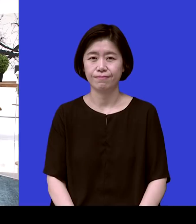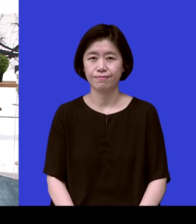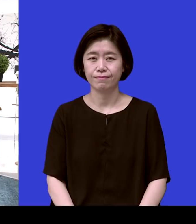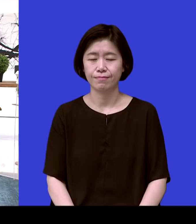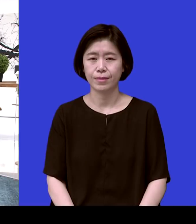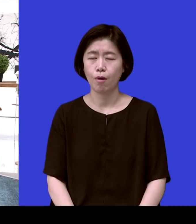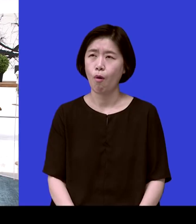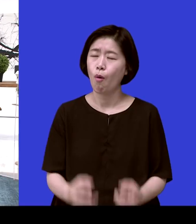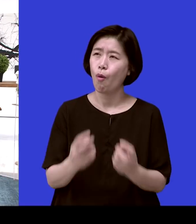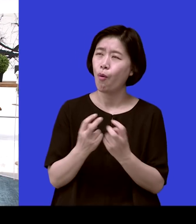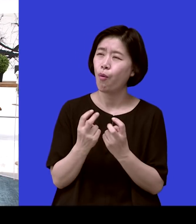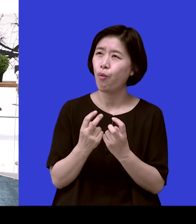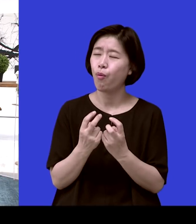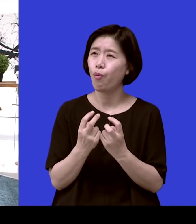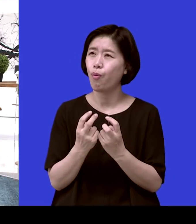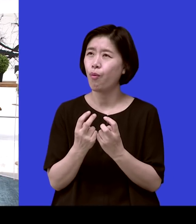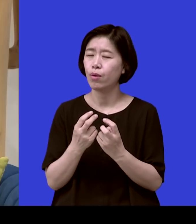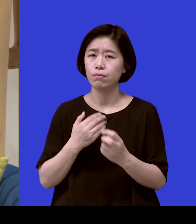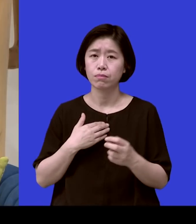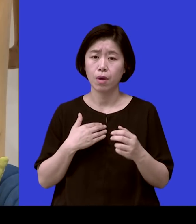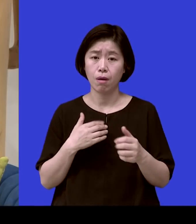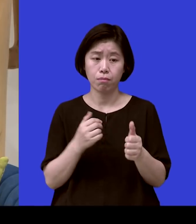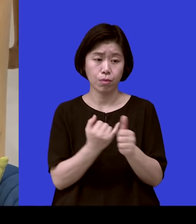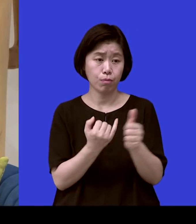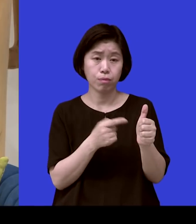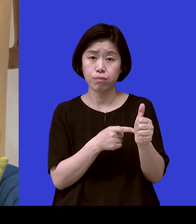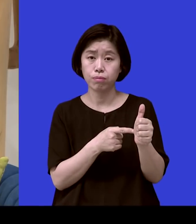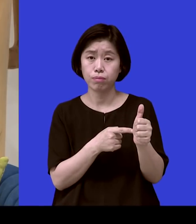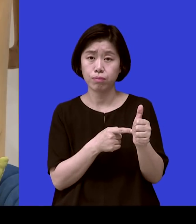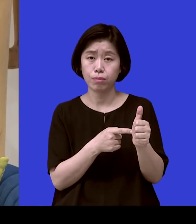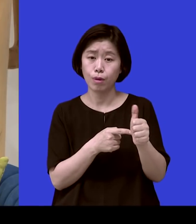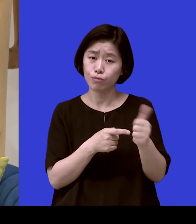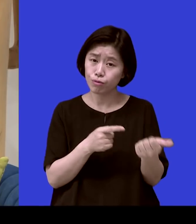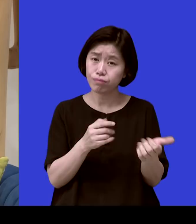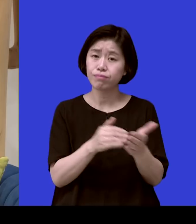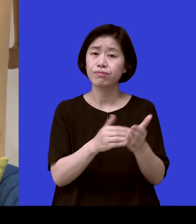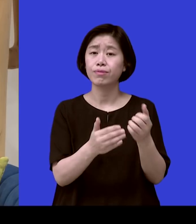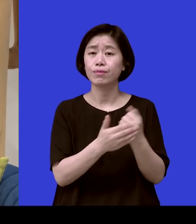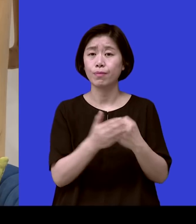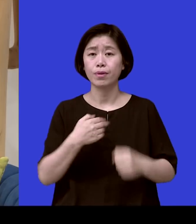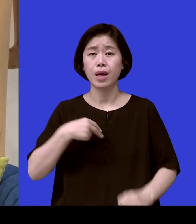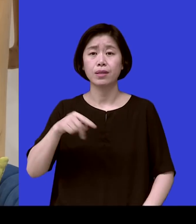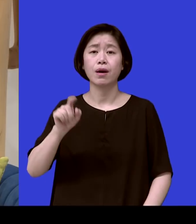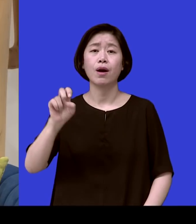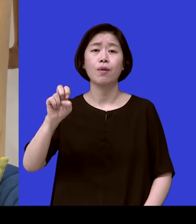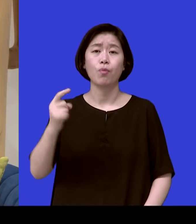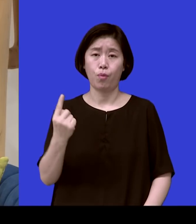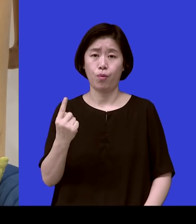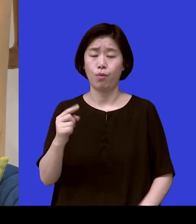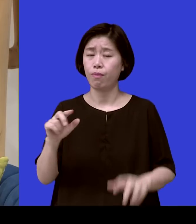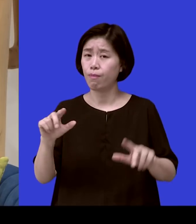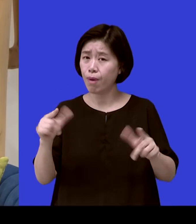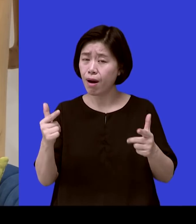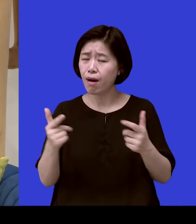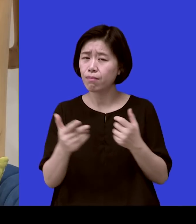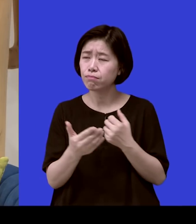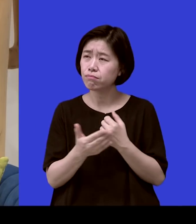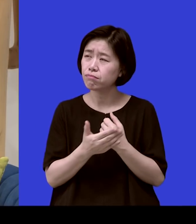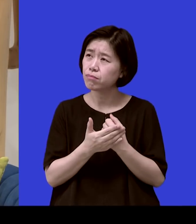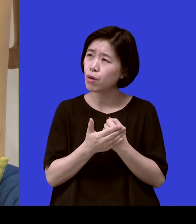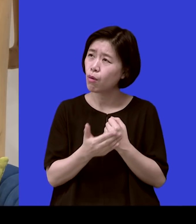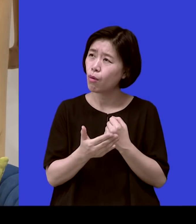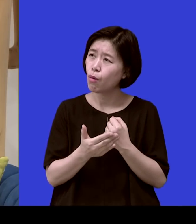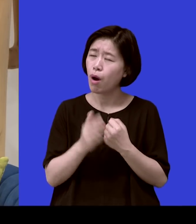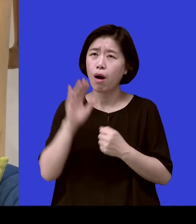큰일 났네. 나는 이제 사모가 아닌데 뭐 그럼 나더러 사모 사역을 하라는 건가? 이렇게 생각을 했어요.